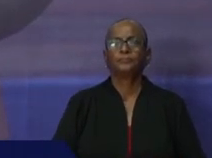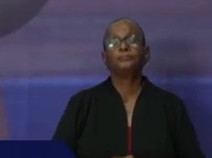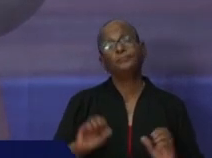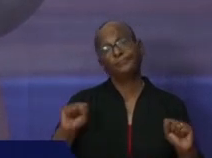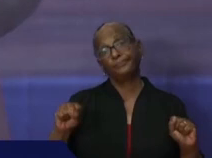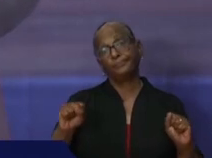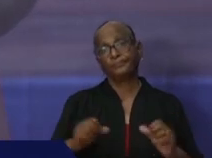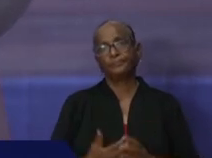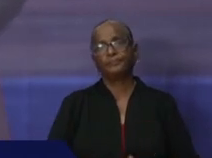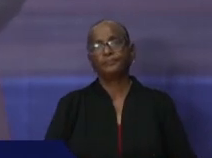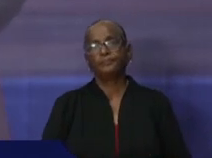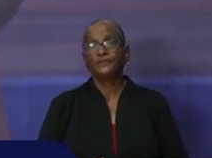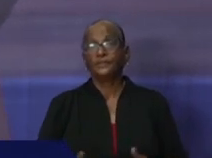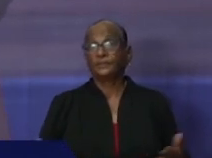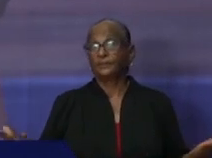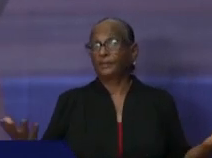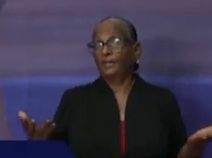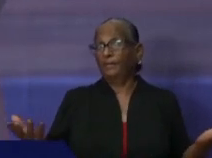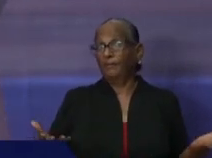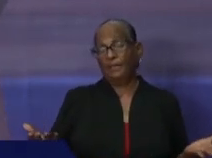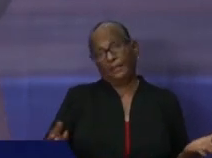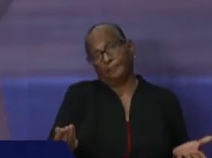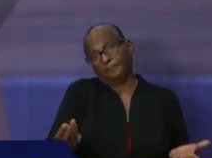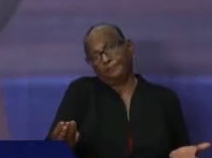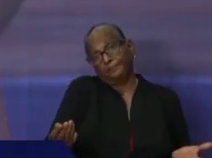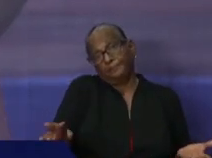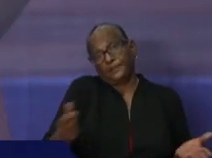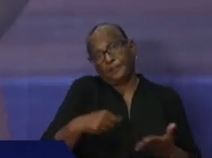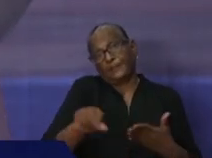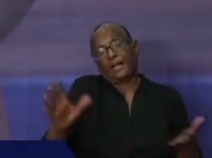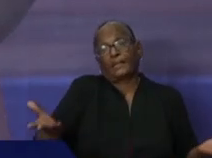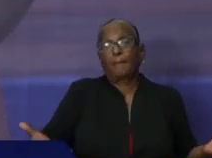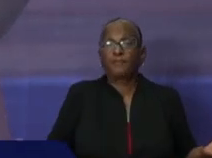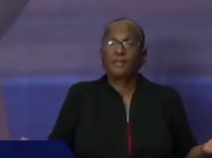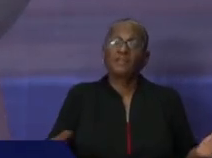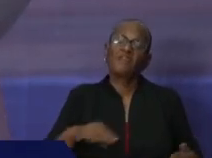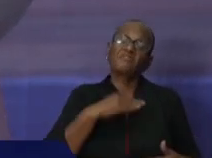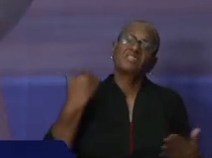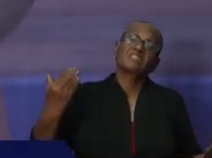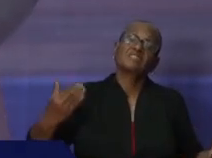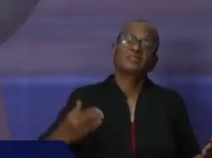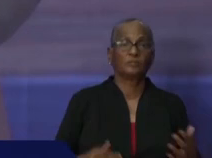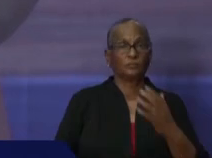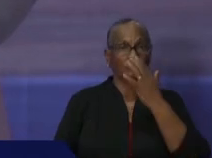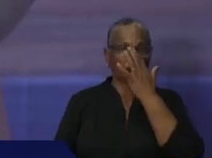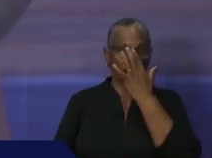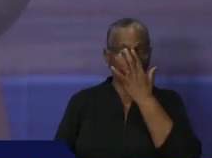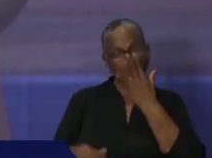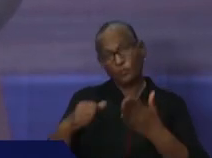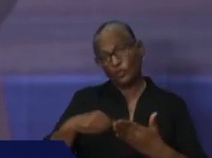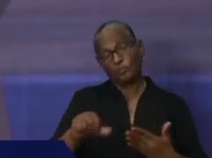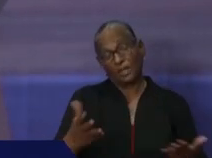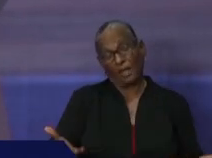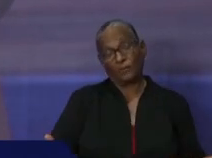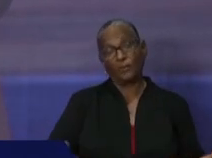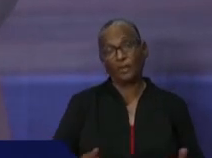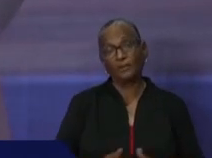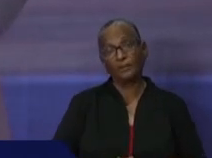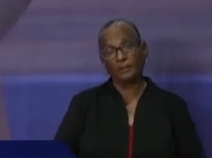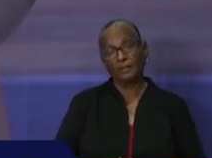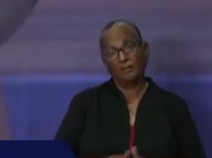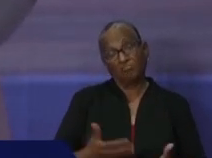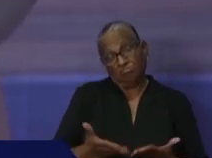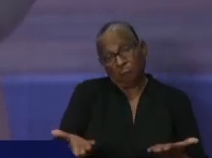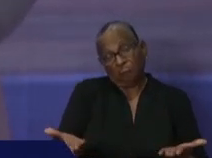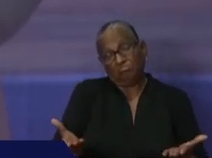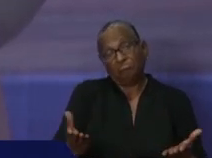Ja, de vraag is waarom de ketting? Ja, omdat schulden niet betaald zijn. Het is een lease. Het moet betaald worden, ja, die lesser. Als het niet betaald wordt, leggen